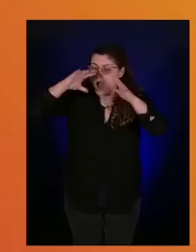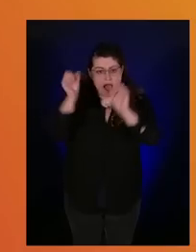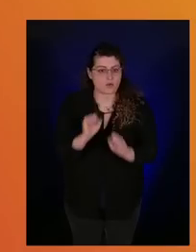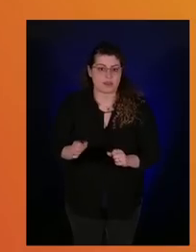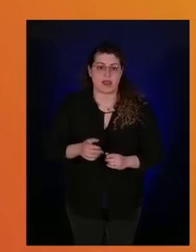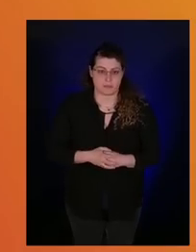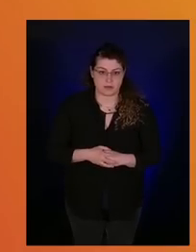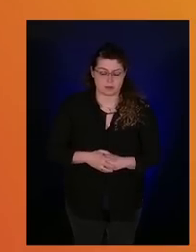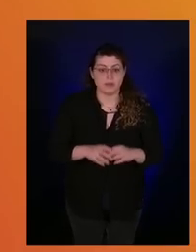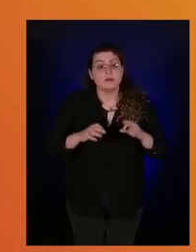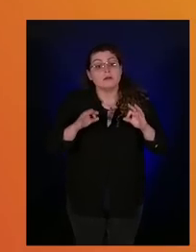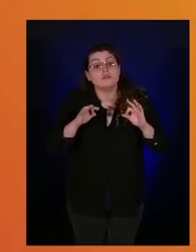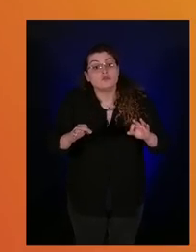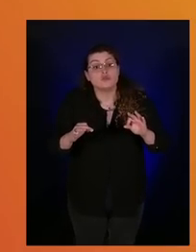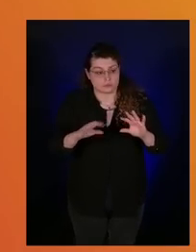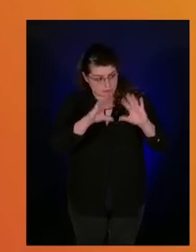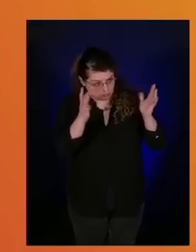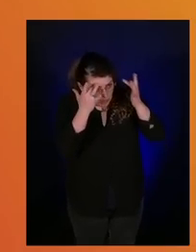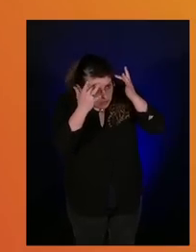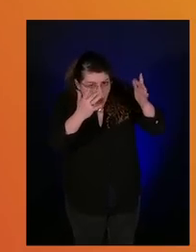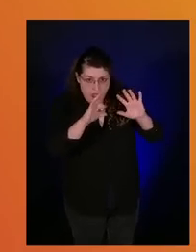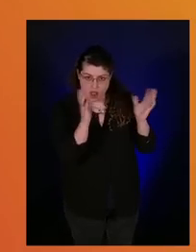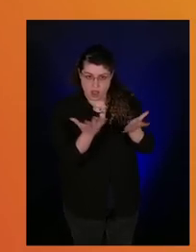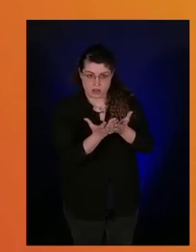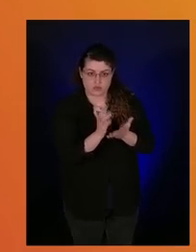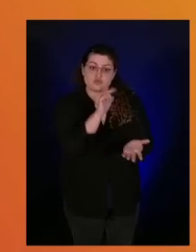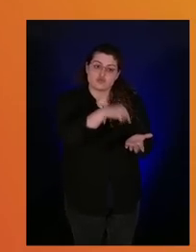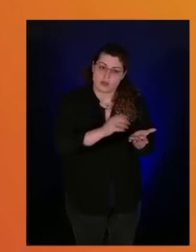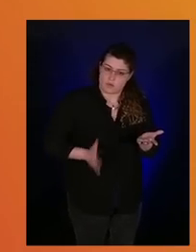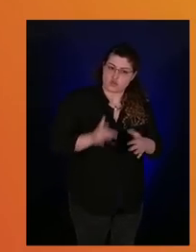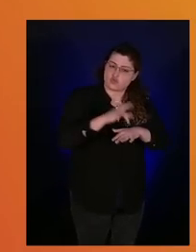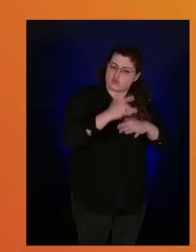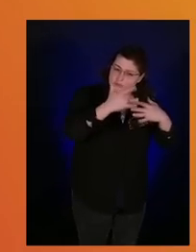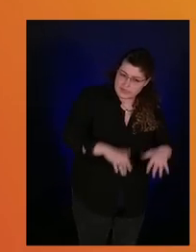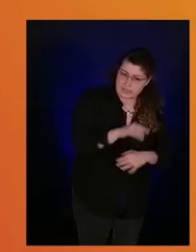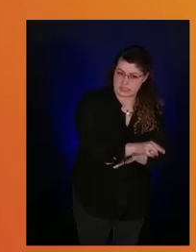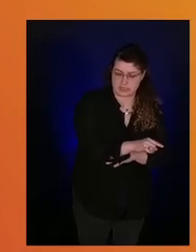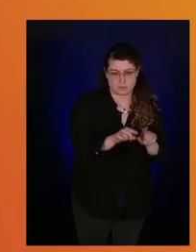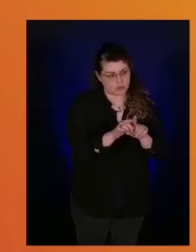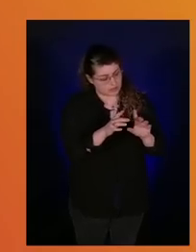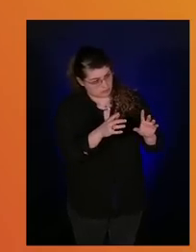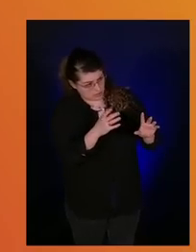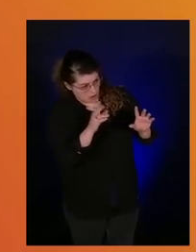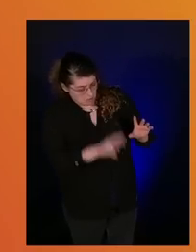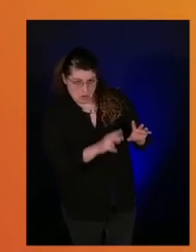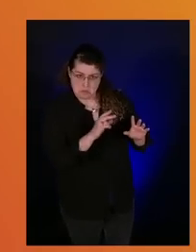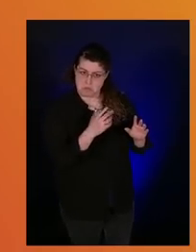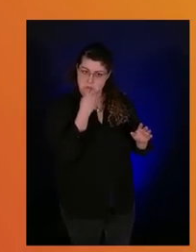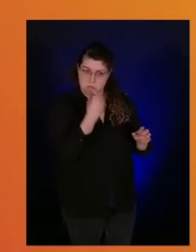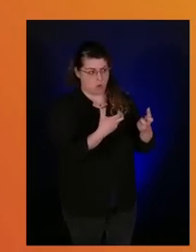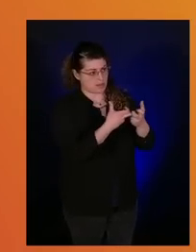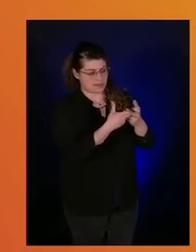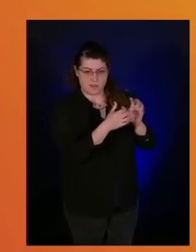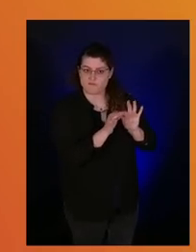nous sommes essayés dans cette expérience dans un syndicat girondin et nous avons vécu un grand moment de fraternité et d'échange